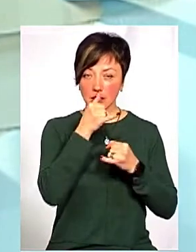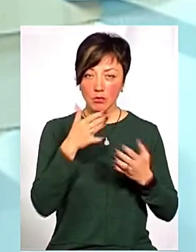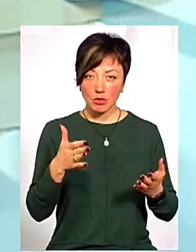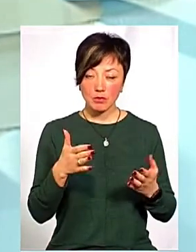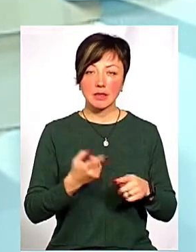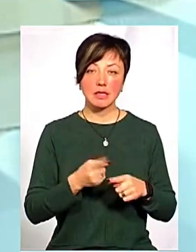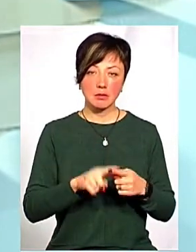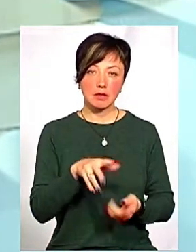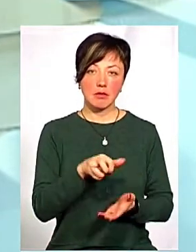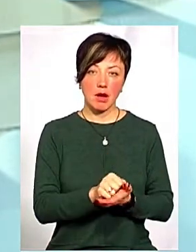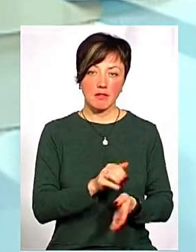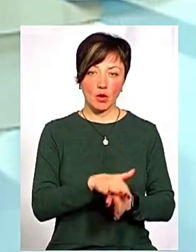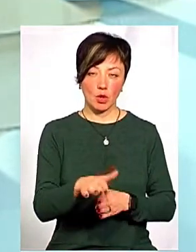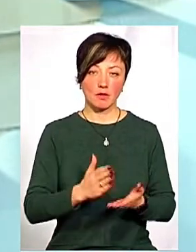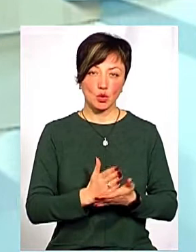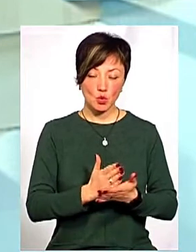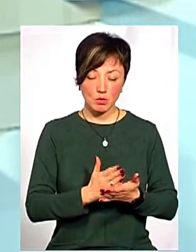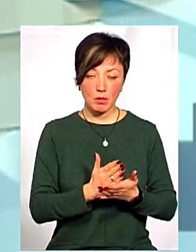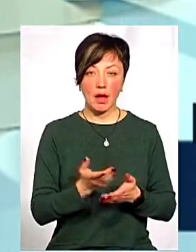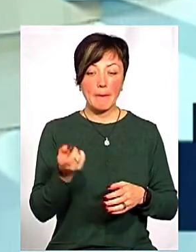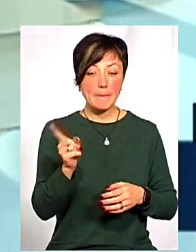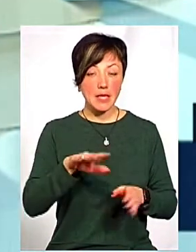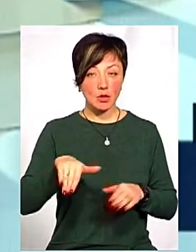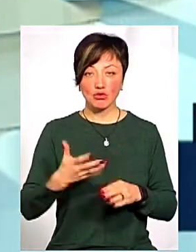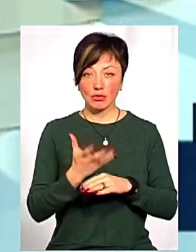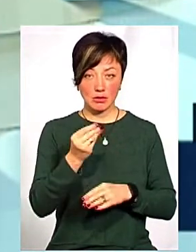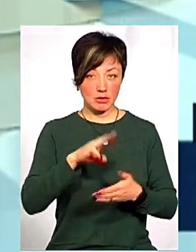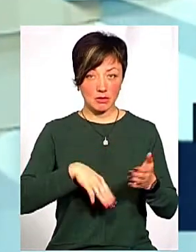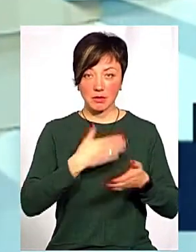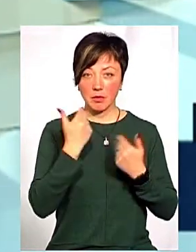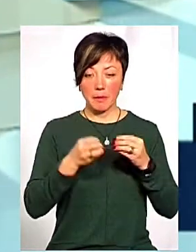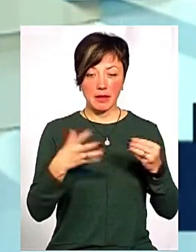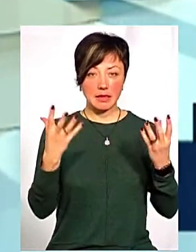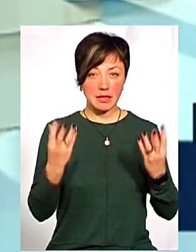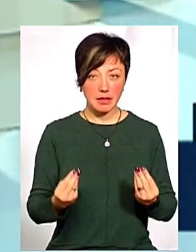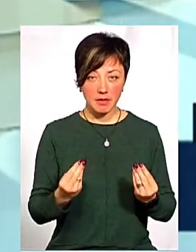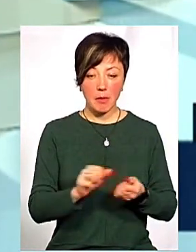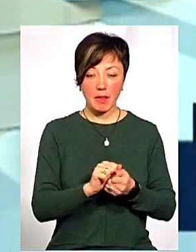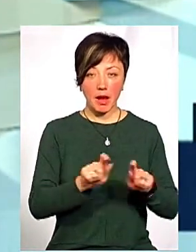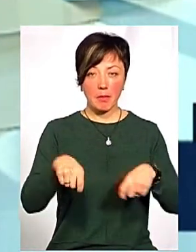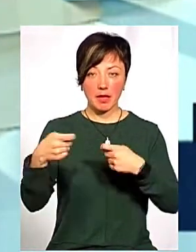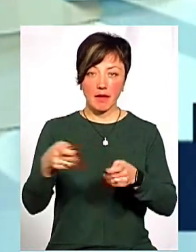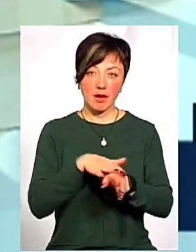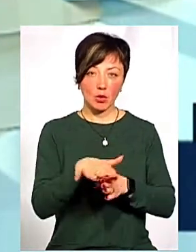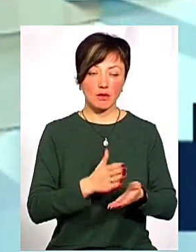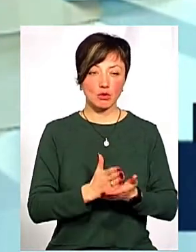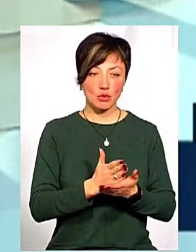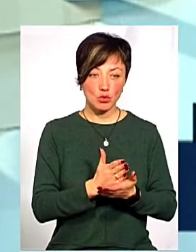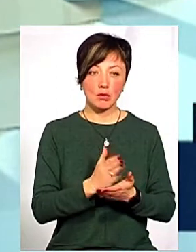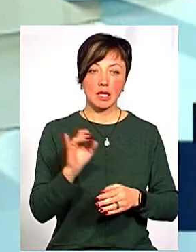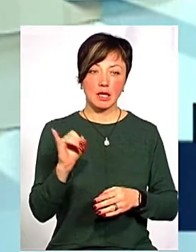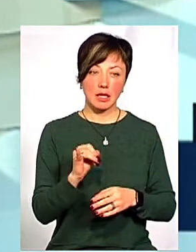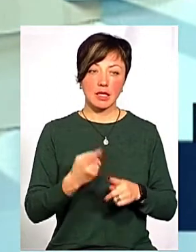можемо. За це цим займається вже виконавча служба, оскільки після того, як штраф не сплачується у 15-денний термін, матеріали передаються на виконавчу службу, і